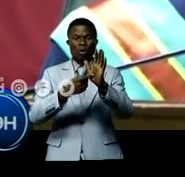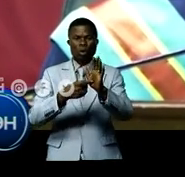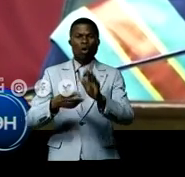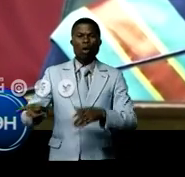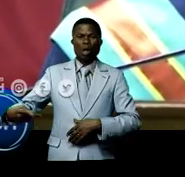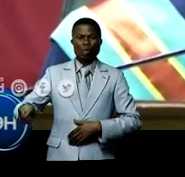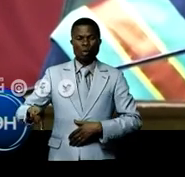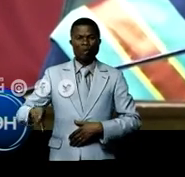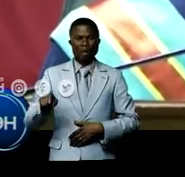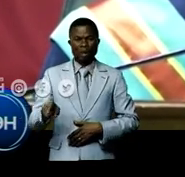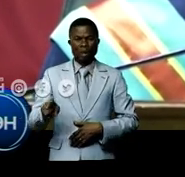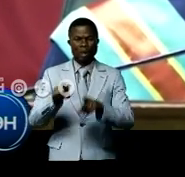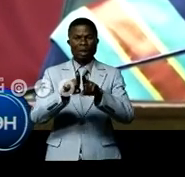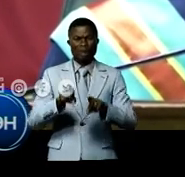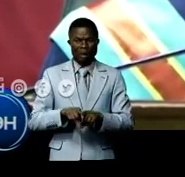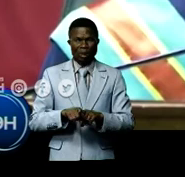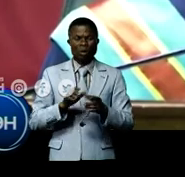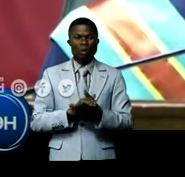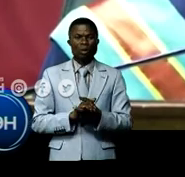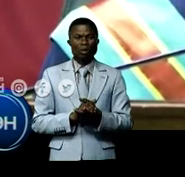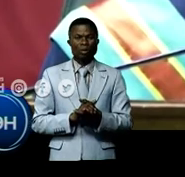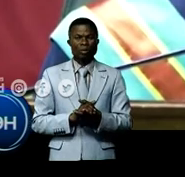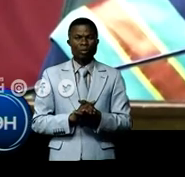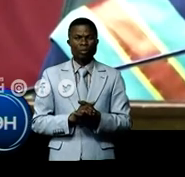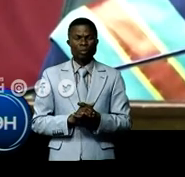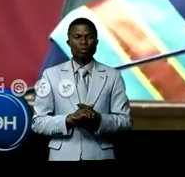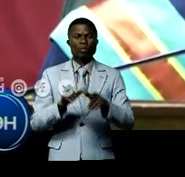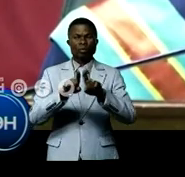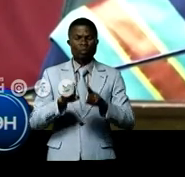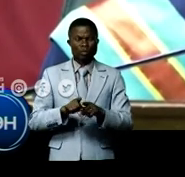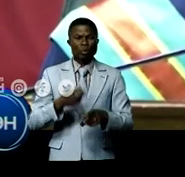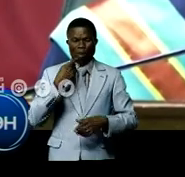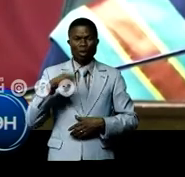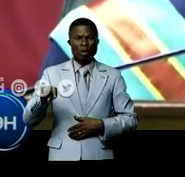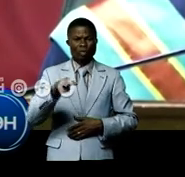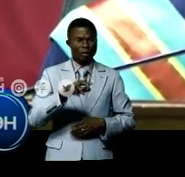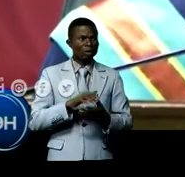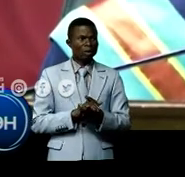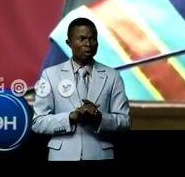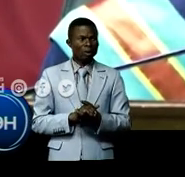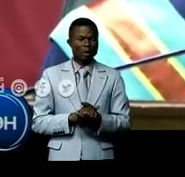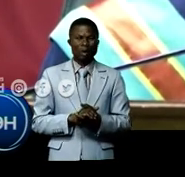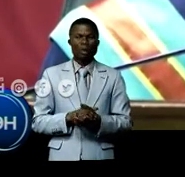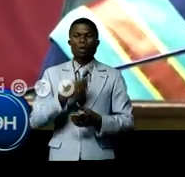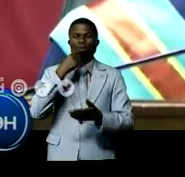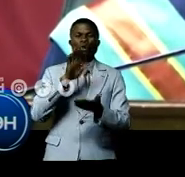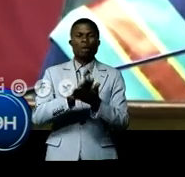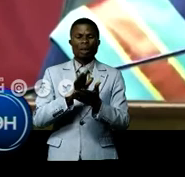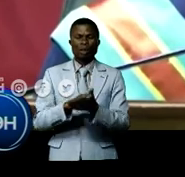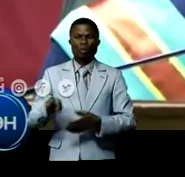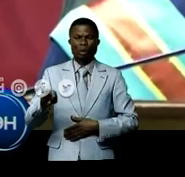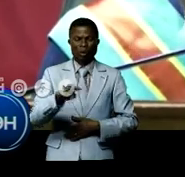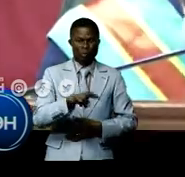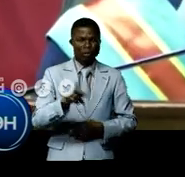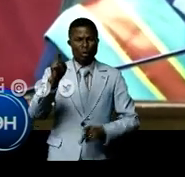mien propre, je souhaite à toutes et à tous des joyeuses festivités dans la